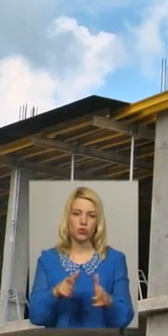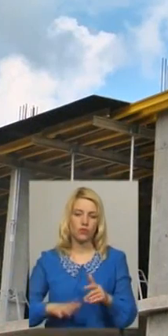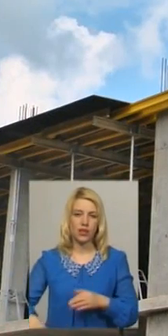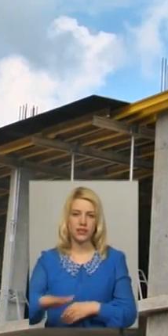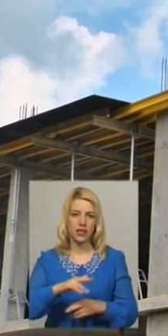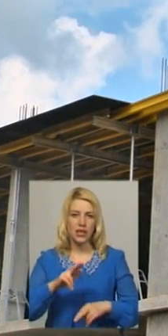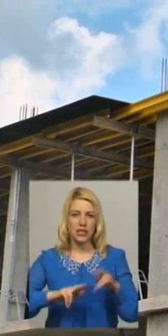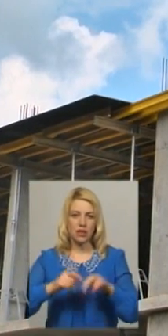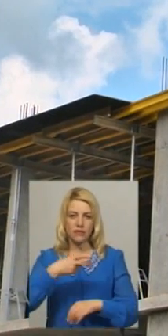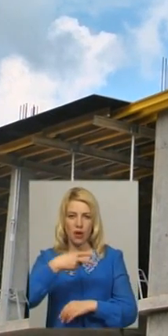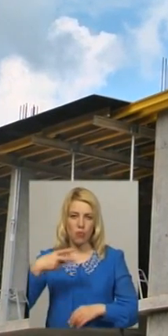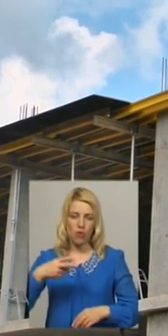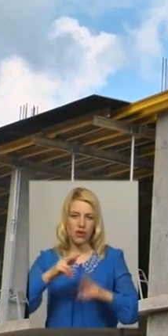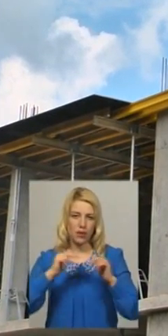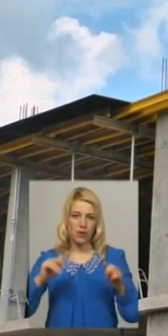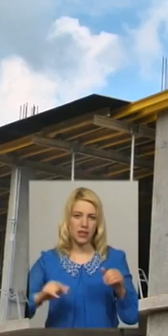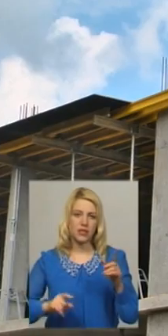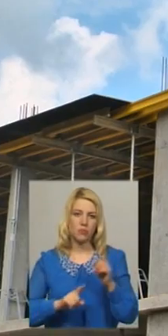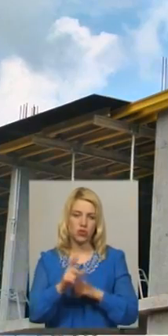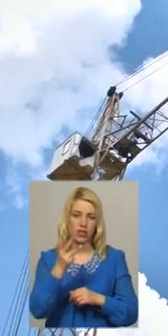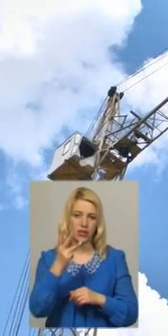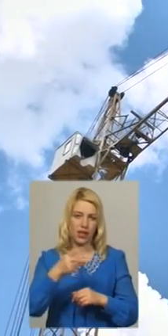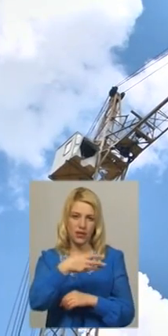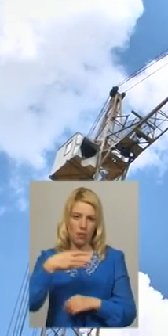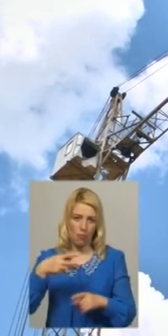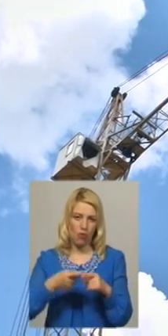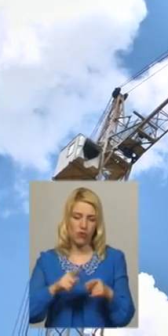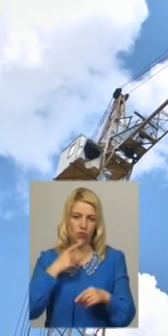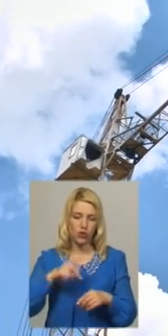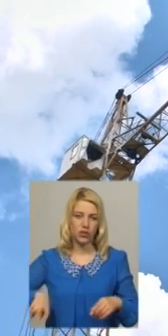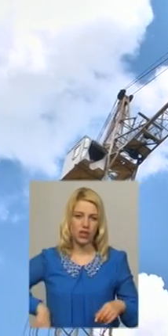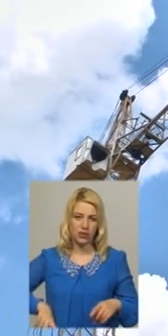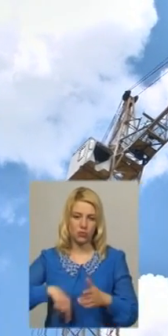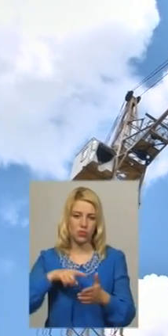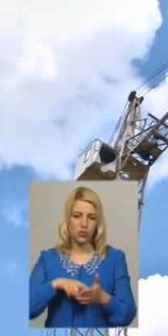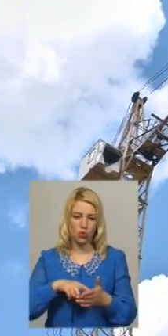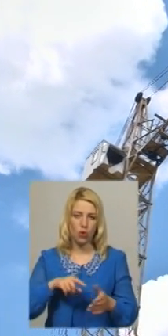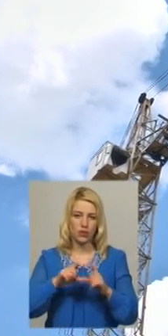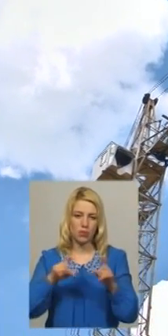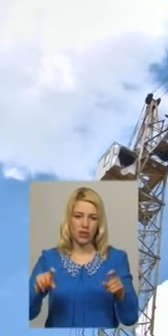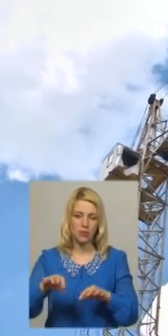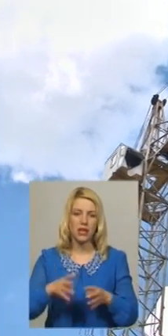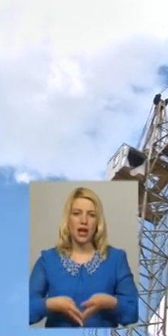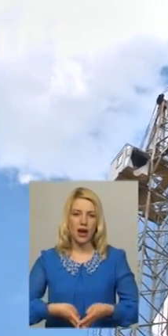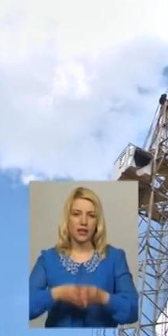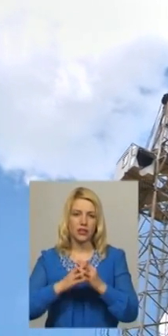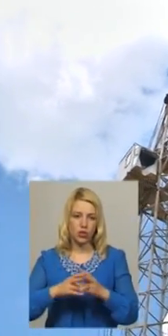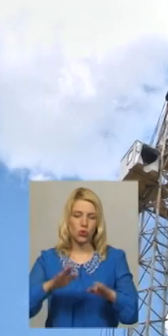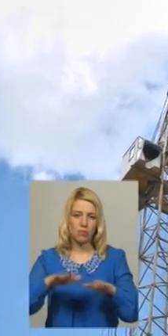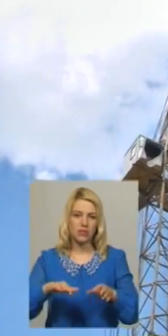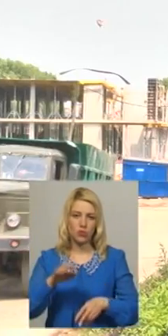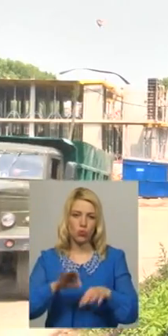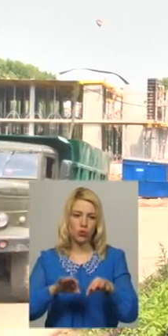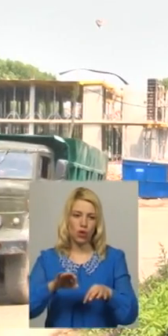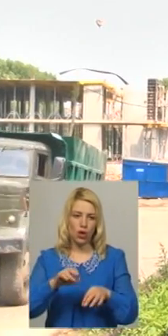звели 2 поверхи палацу і розпочали зведення 3-го, каже директор міського департаменту архітектури, містобудування та земельних ресурсів Олександр